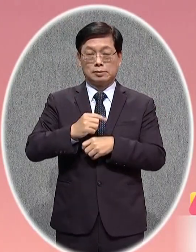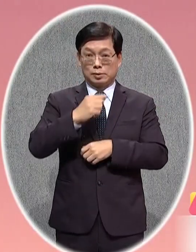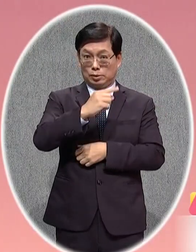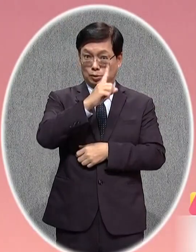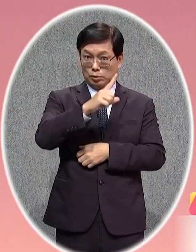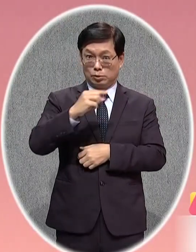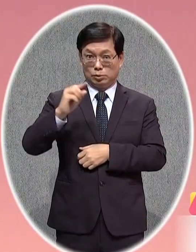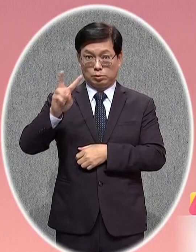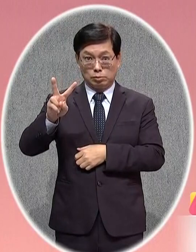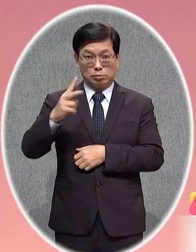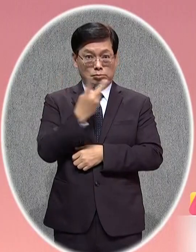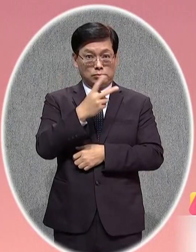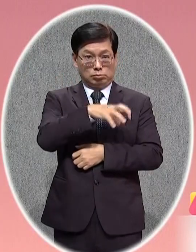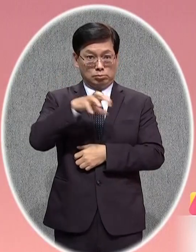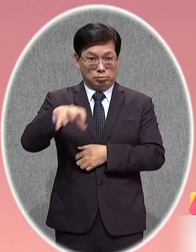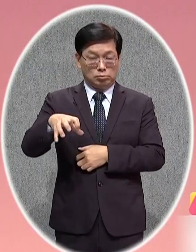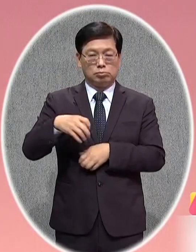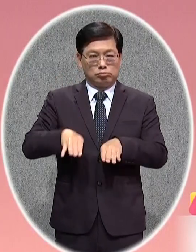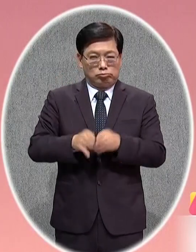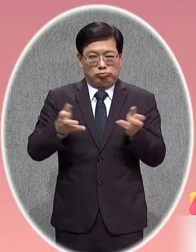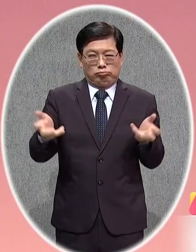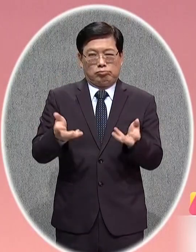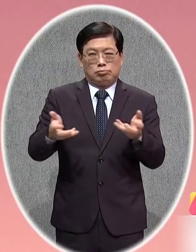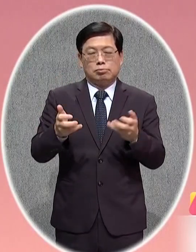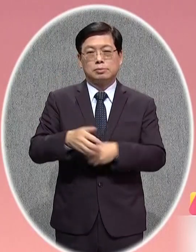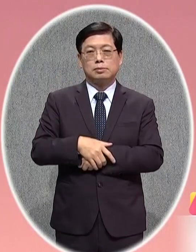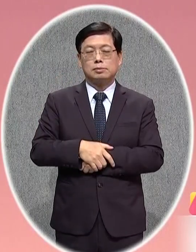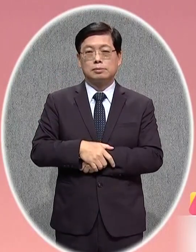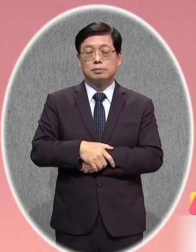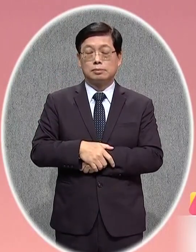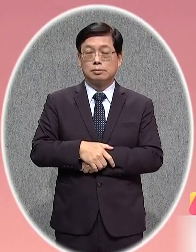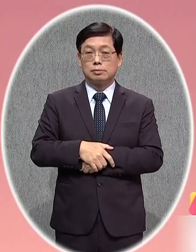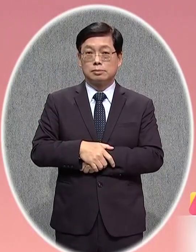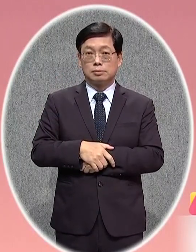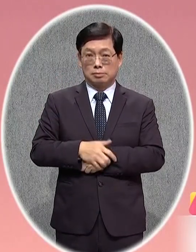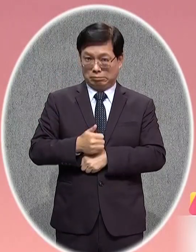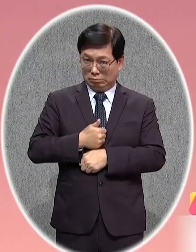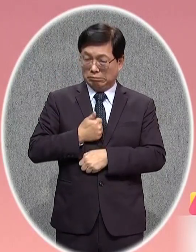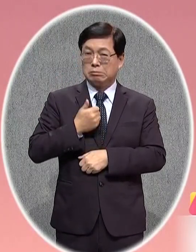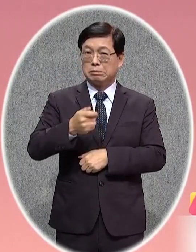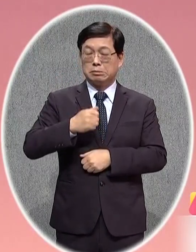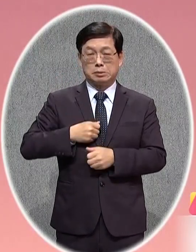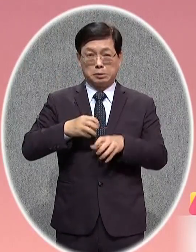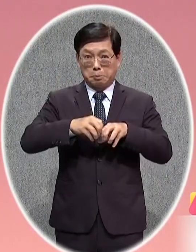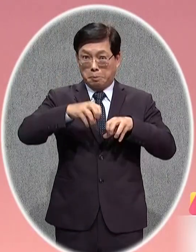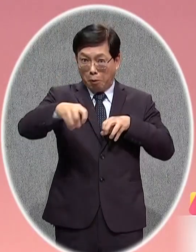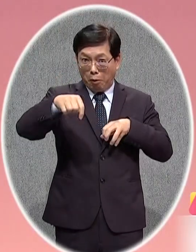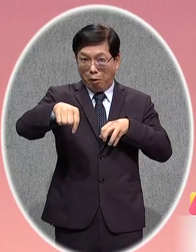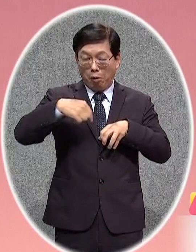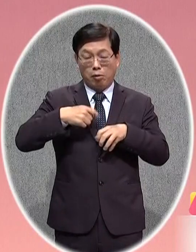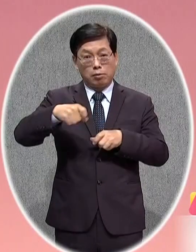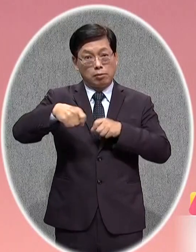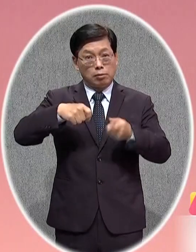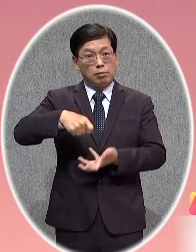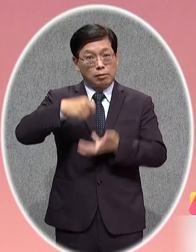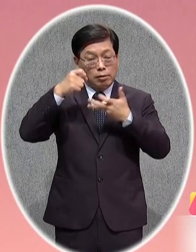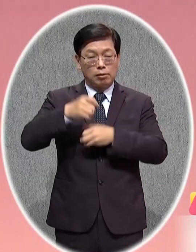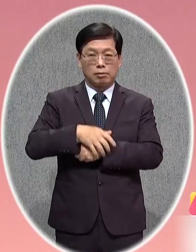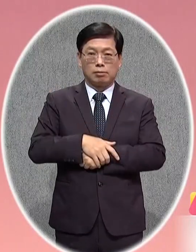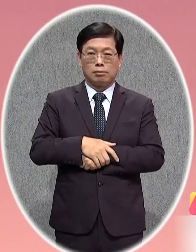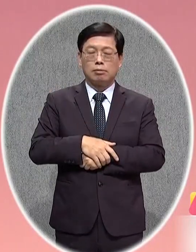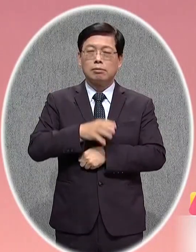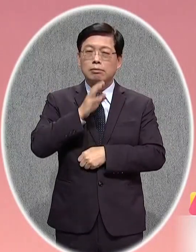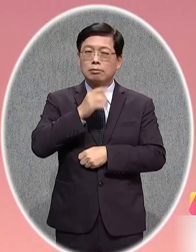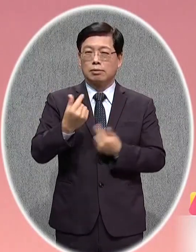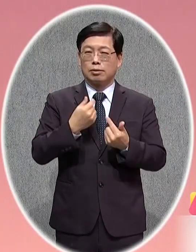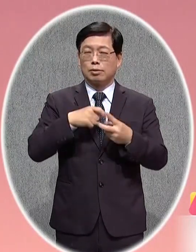和 G2 区在这里来进行工程。它其实外推方案的提出只是一个